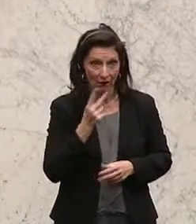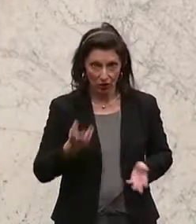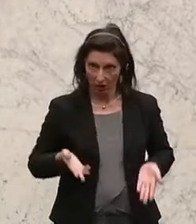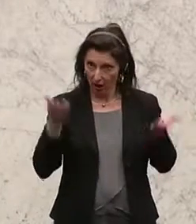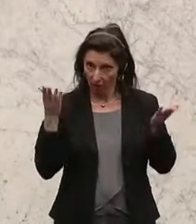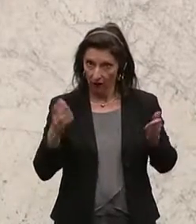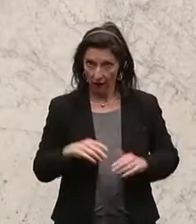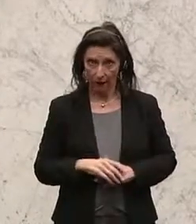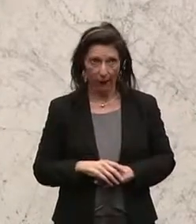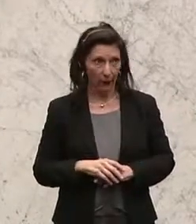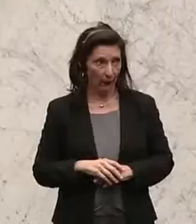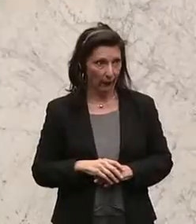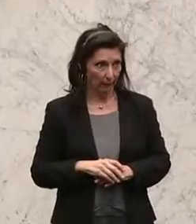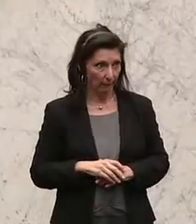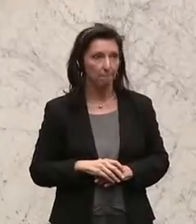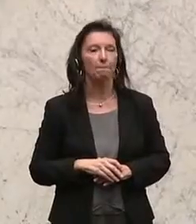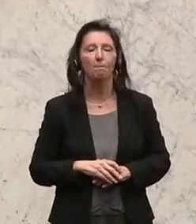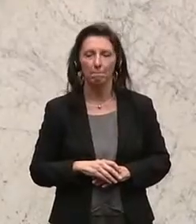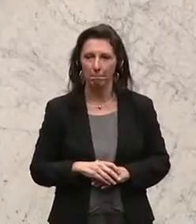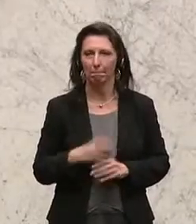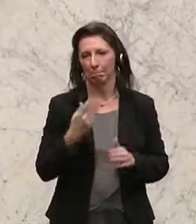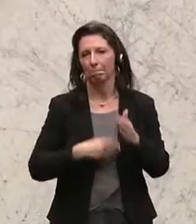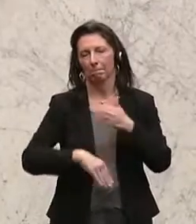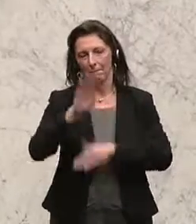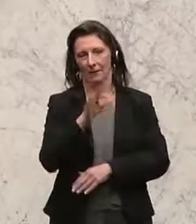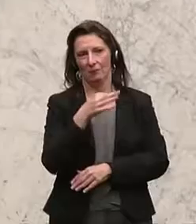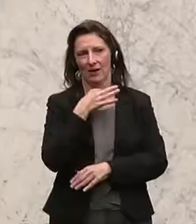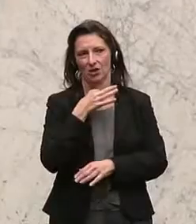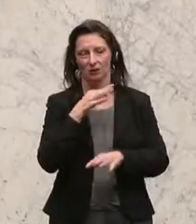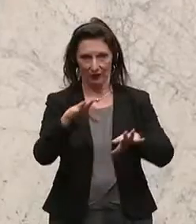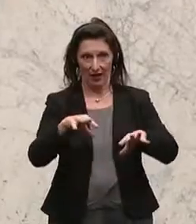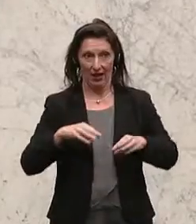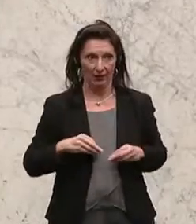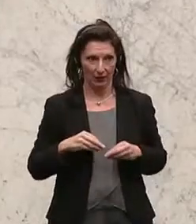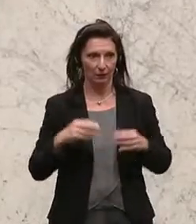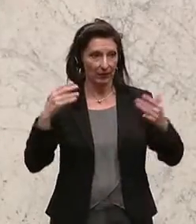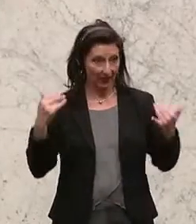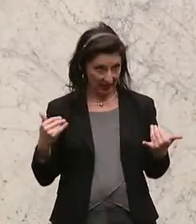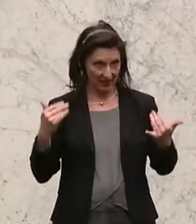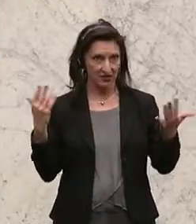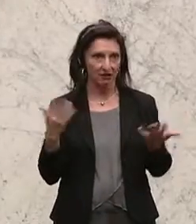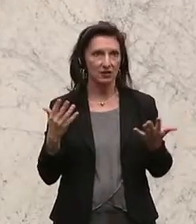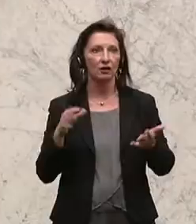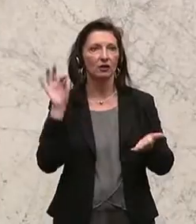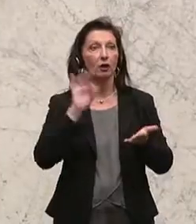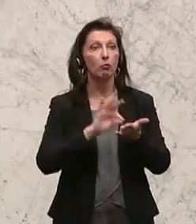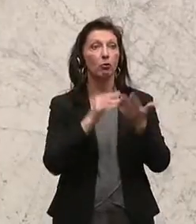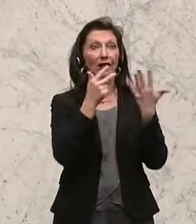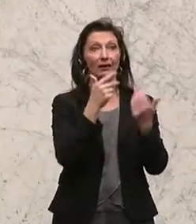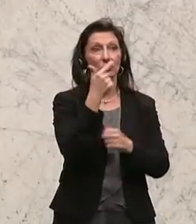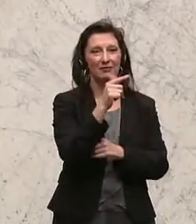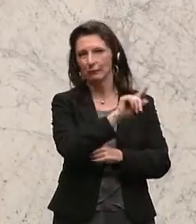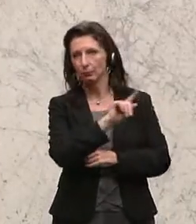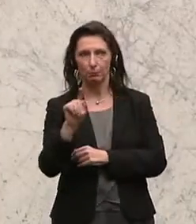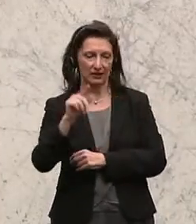um ein entsprechendes Zeichen. Das ist mehrheitlich angenommen. Wir gelangen jetzt zu den Punkten 28